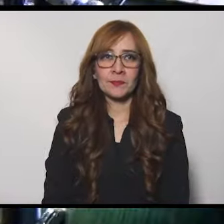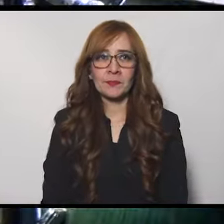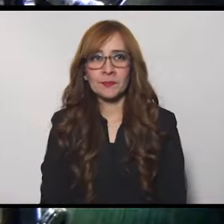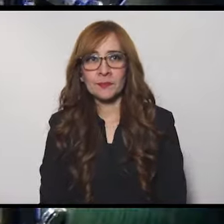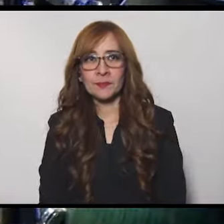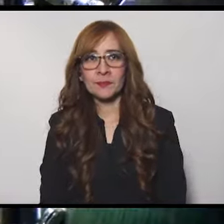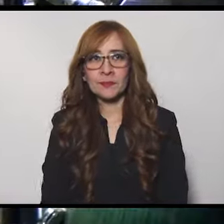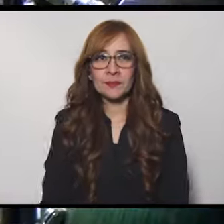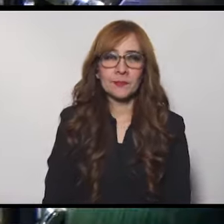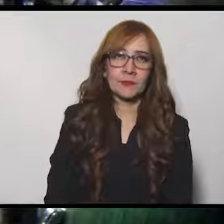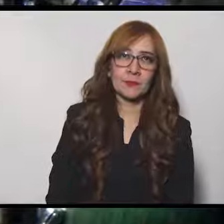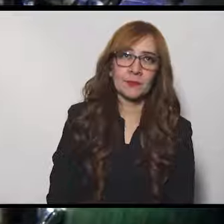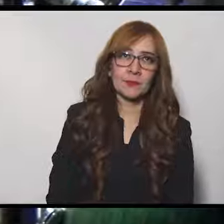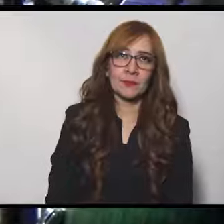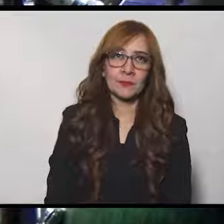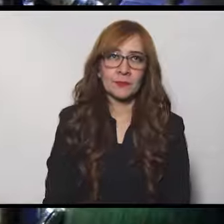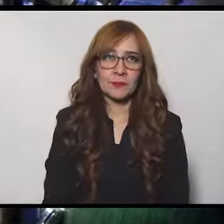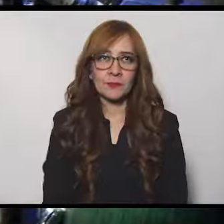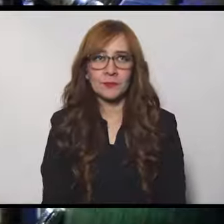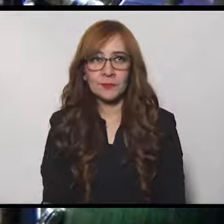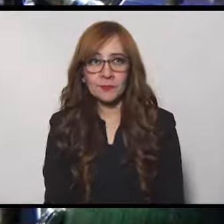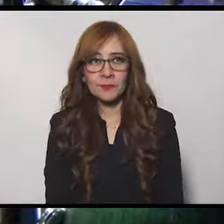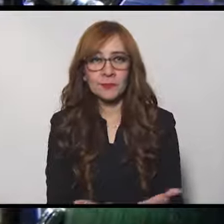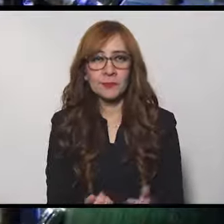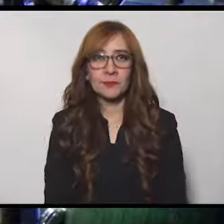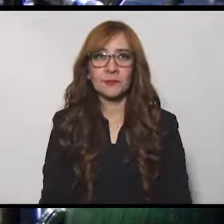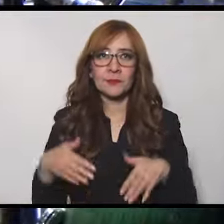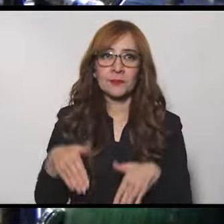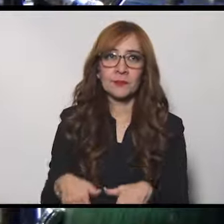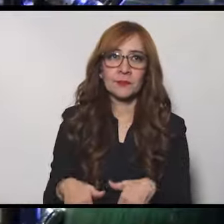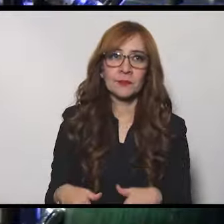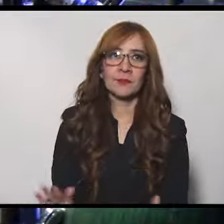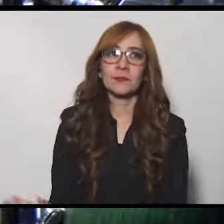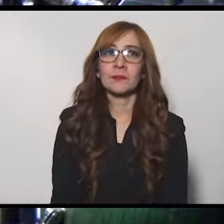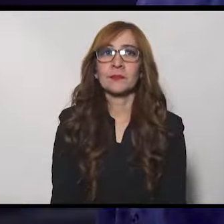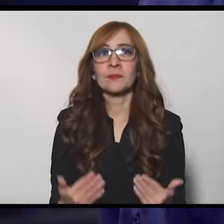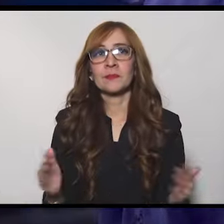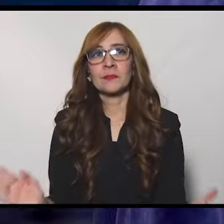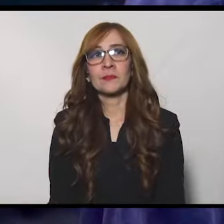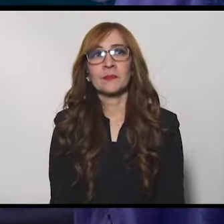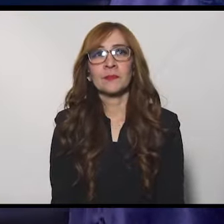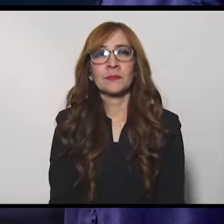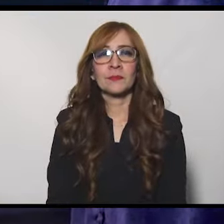of that grave. Get up, get up, get up. Get up out of that grave. Come on.